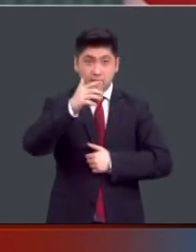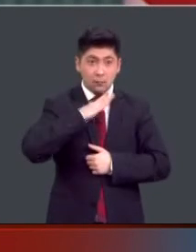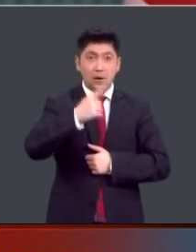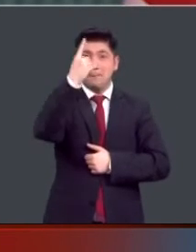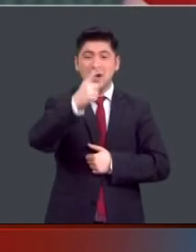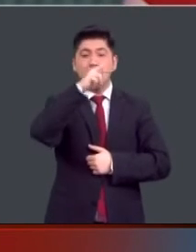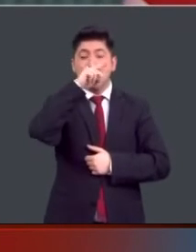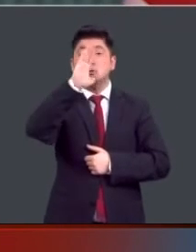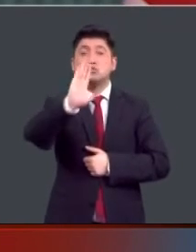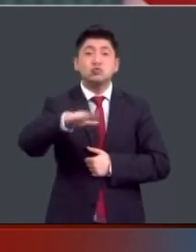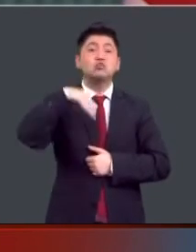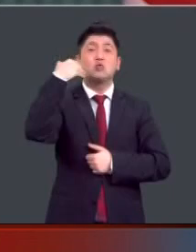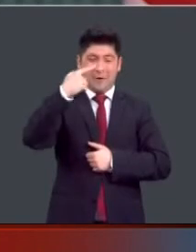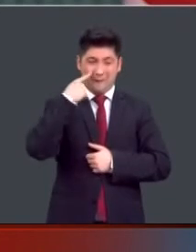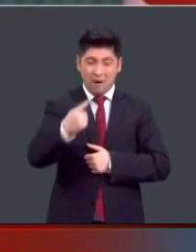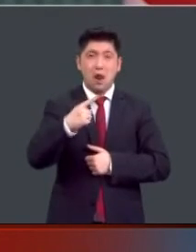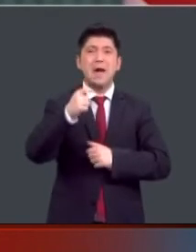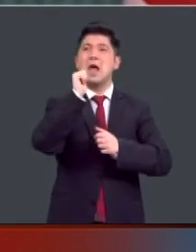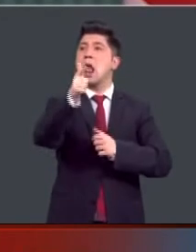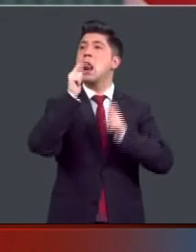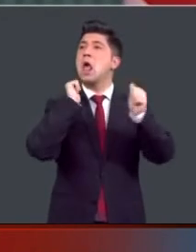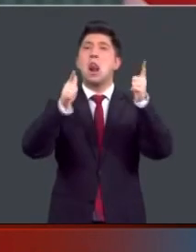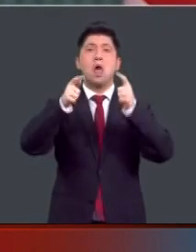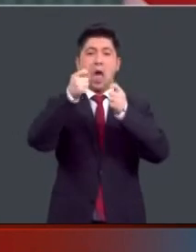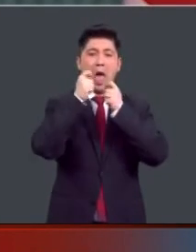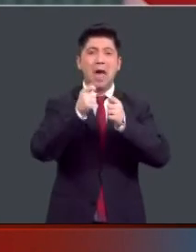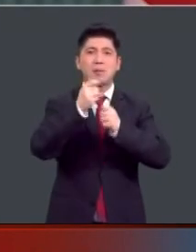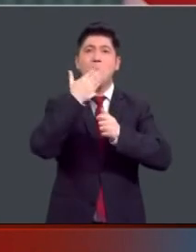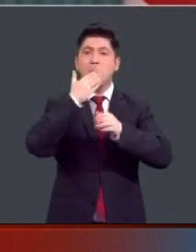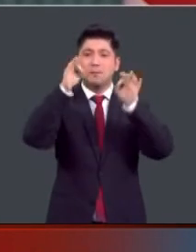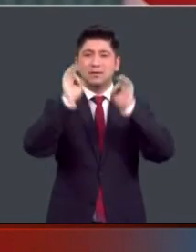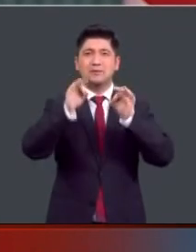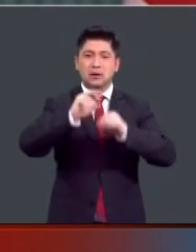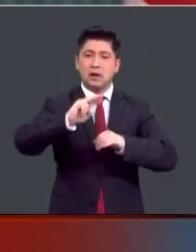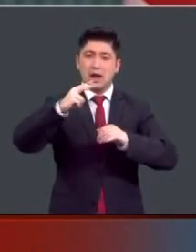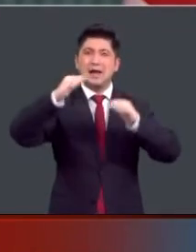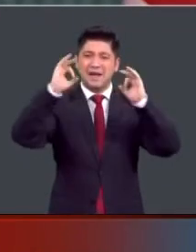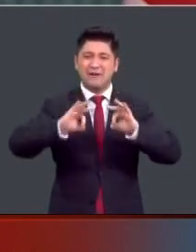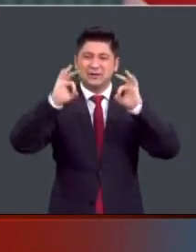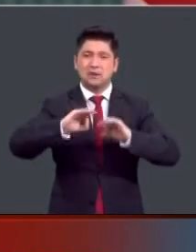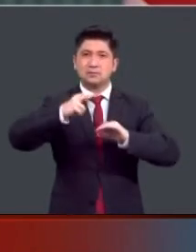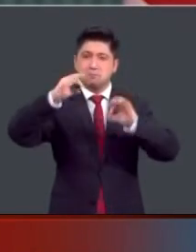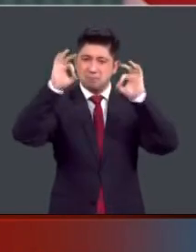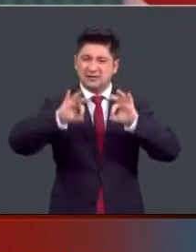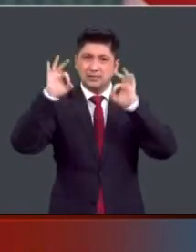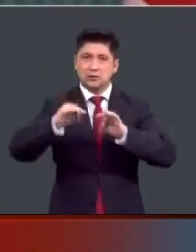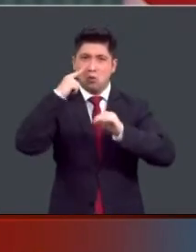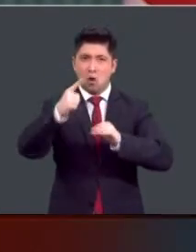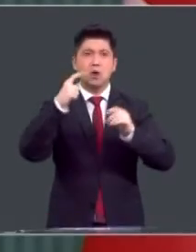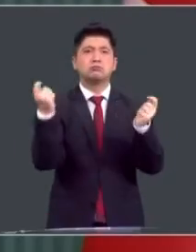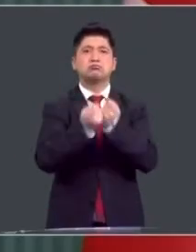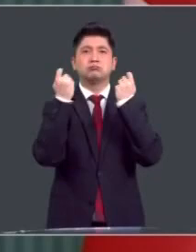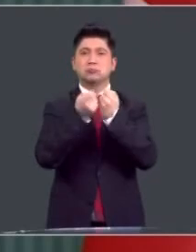1 marttan itibaren il bazında eğitim-öğretimin kademeli başlaması için gereken